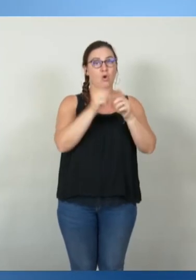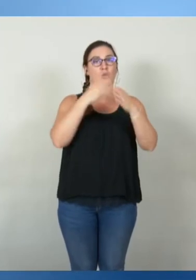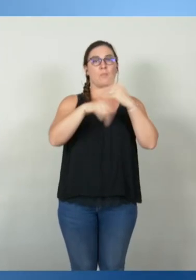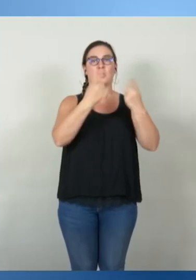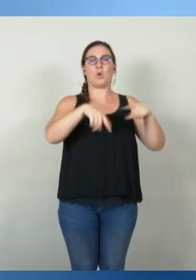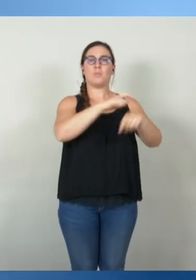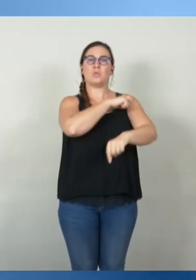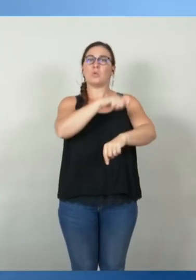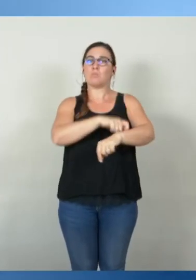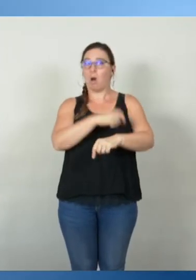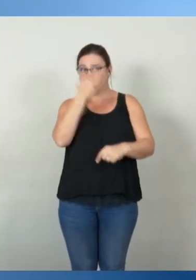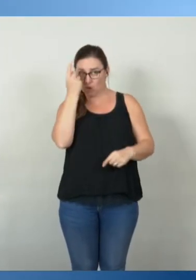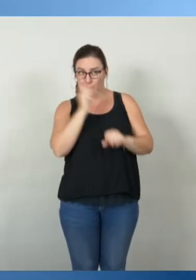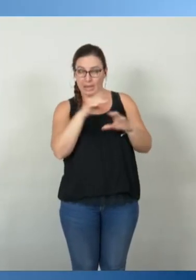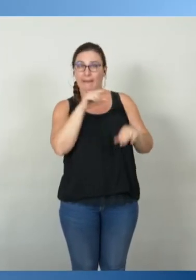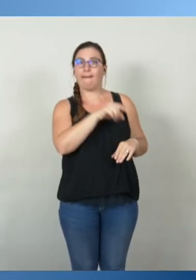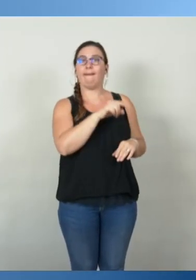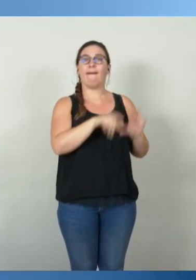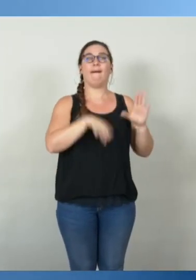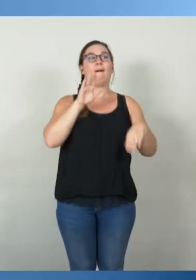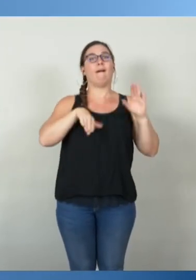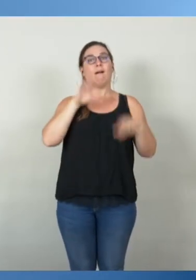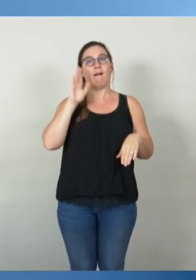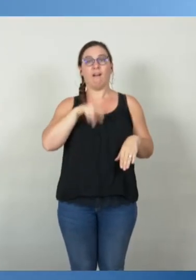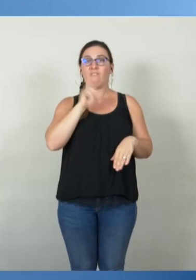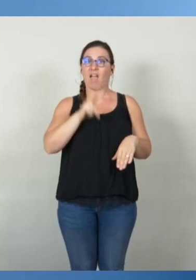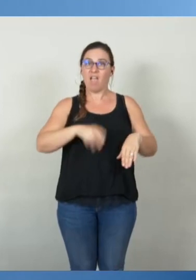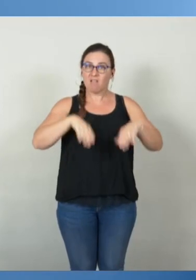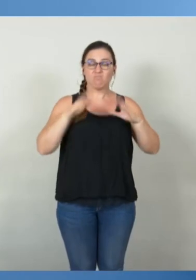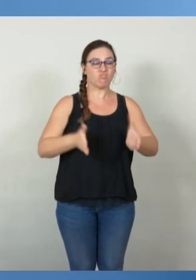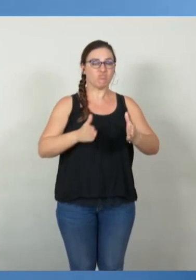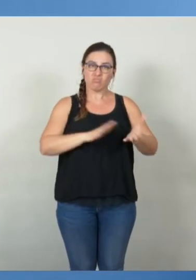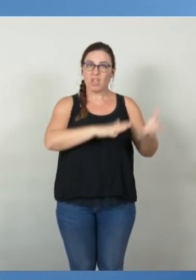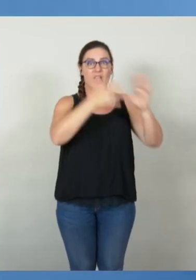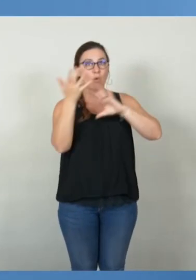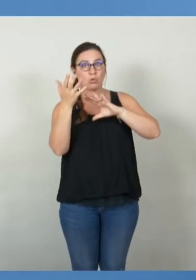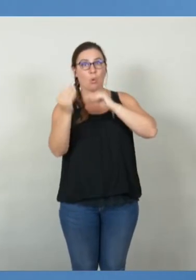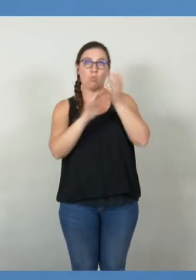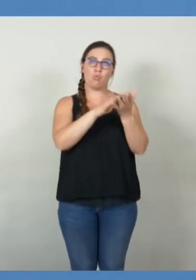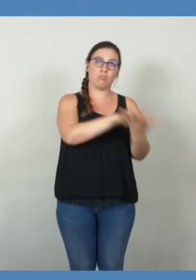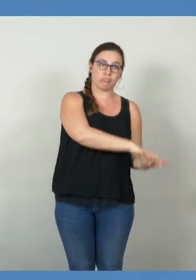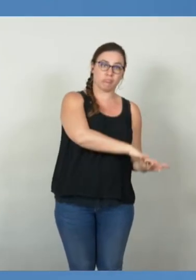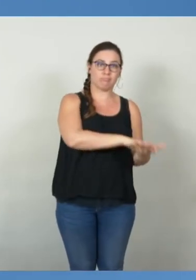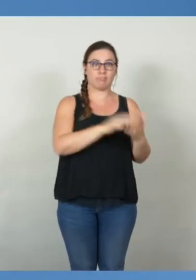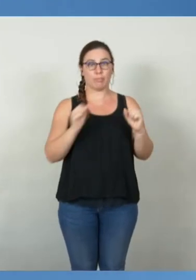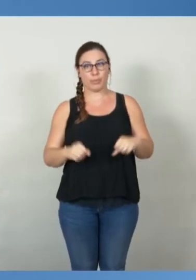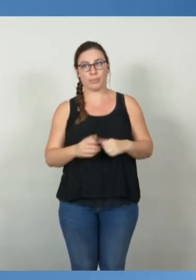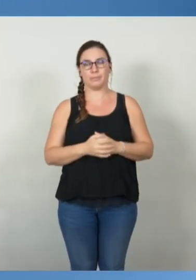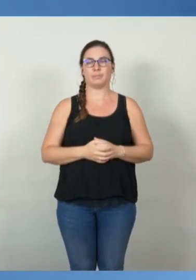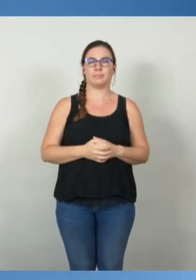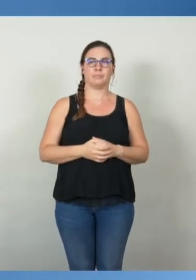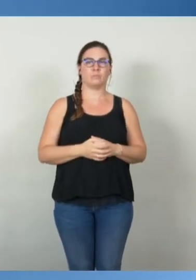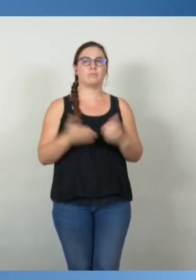des sports à laquelle si j'ai bien compris les participants ont un véritable pouvoir de faire évoluer les choses dans un sens ou dans l'autre maintenant